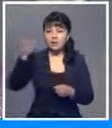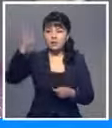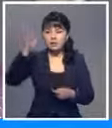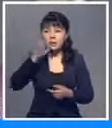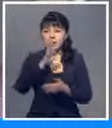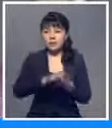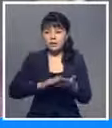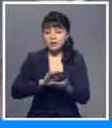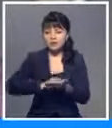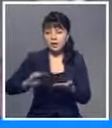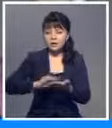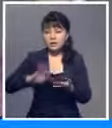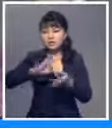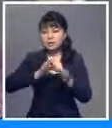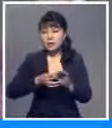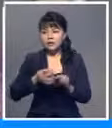жүрсе деген ниетпенен